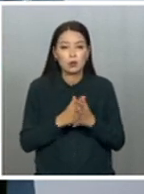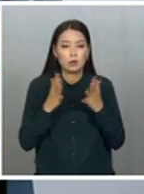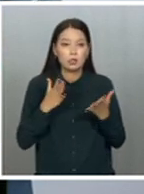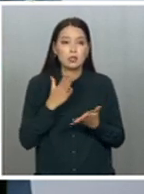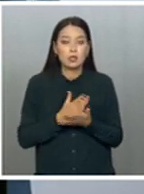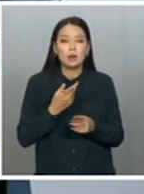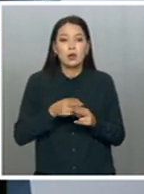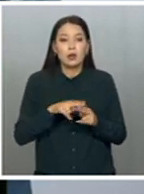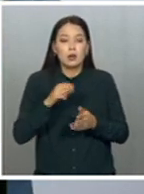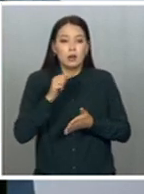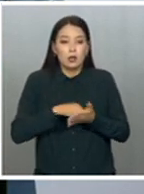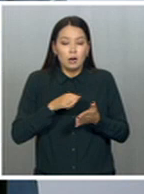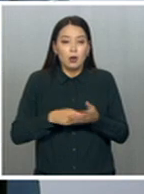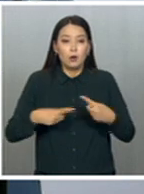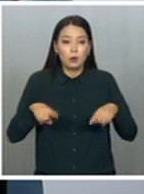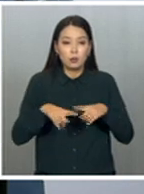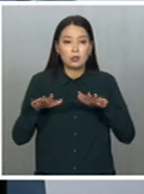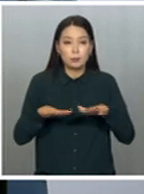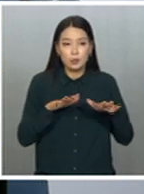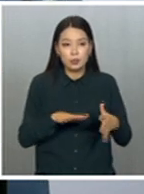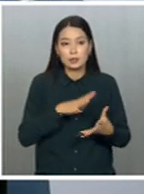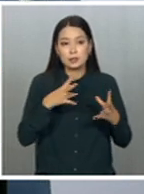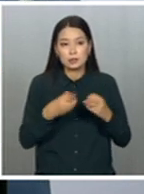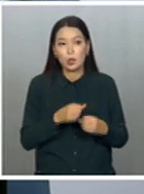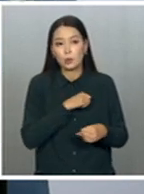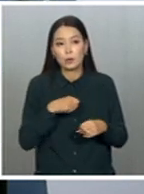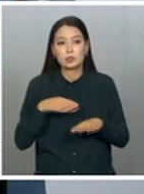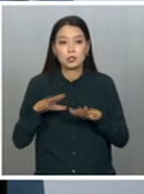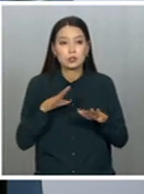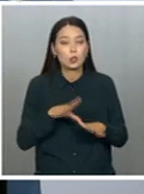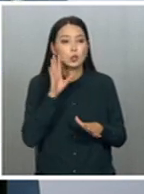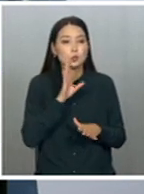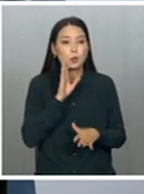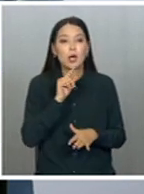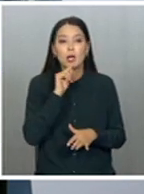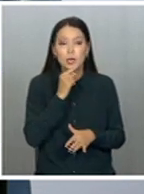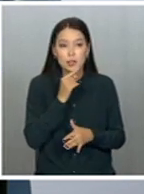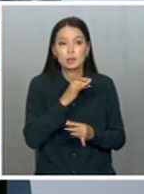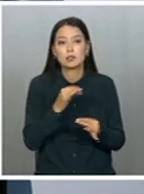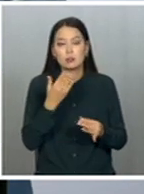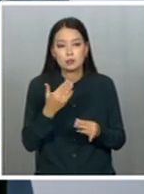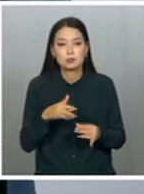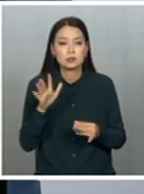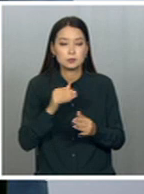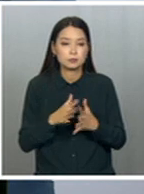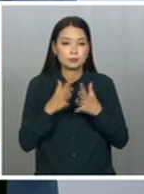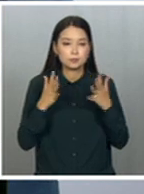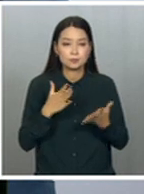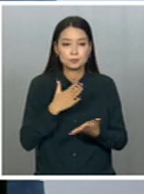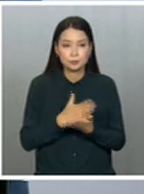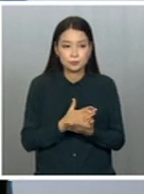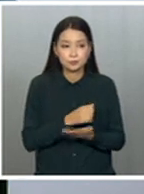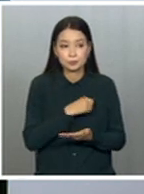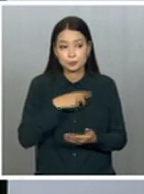Себебі өсімдіктер қоршаған ортаға бейімделіп, өзінің бойындағы суды үнемдейді де құрғақшылыққа төтеп бере алады. Өздеріңіз